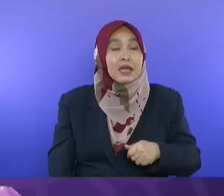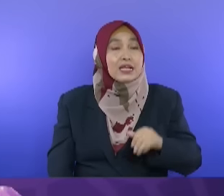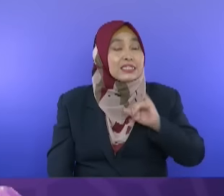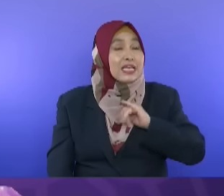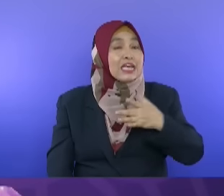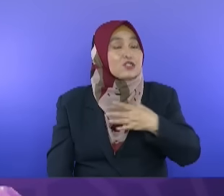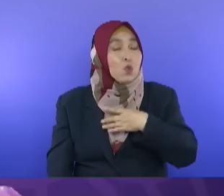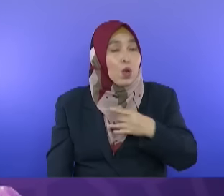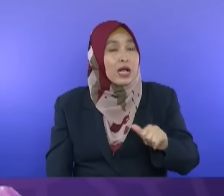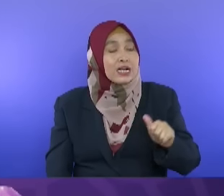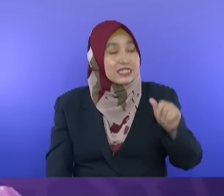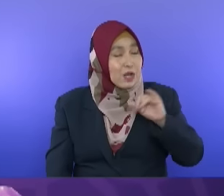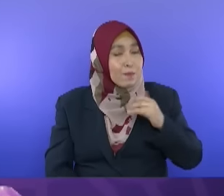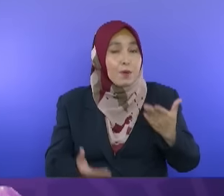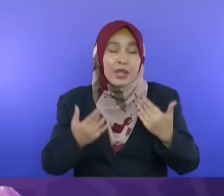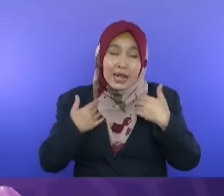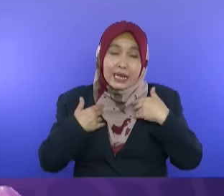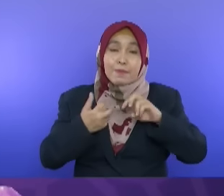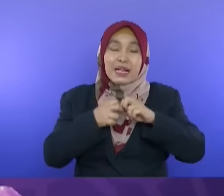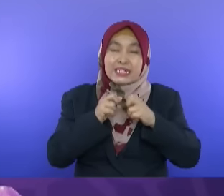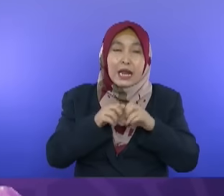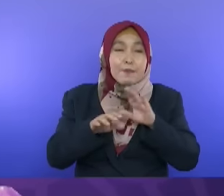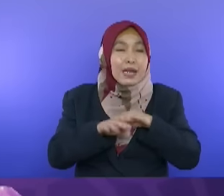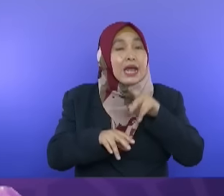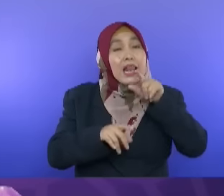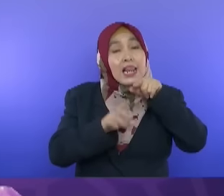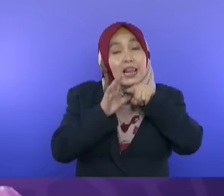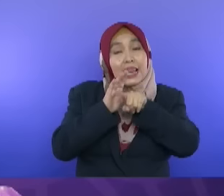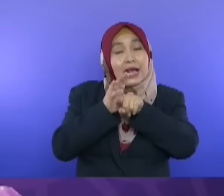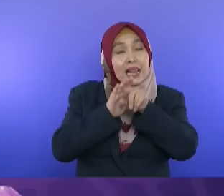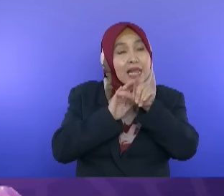suka atau mungkin ada masalah Yang